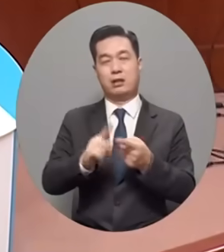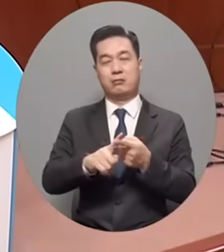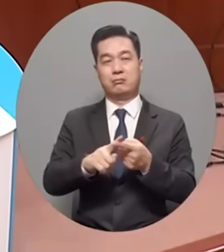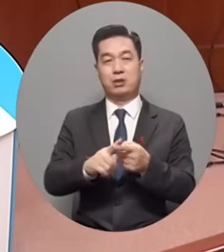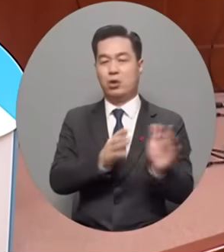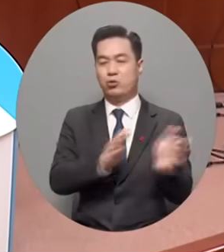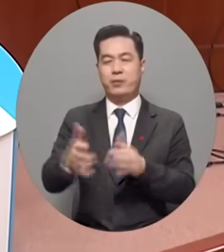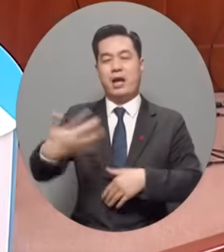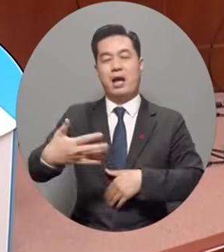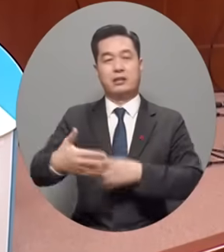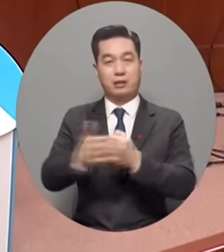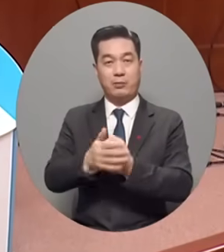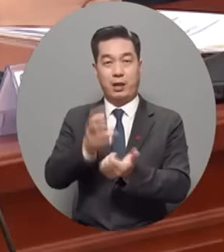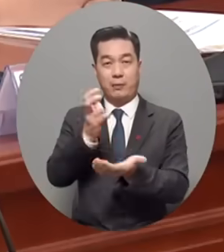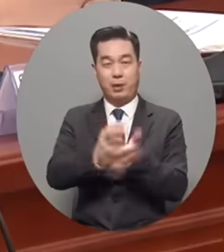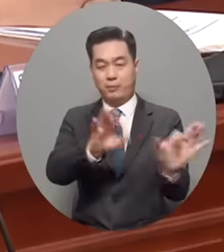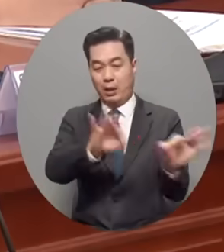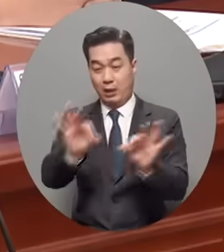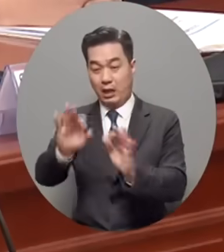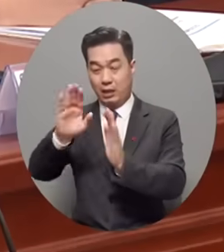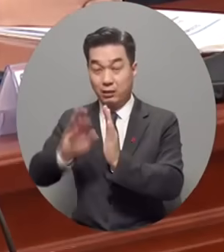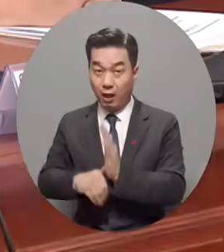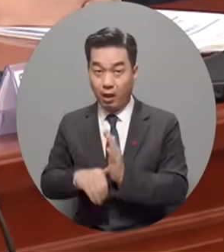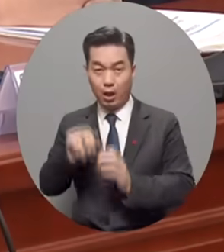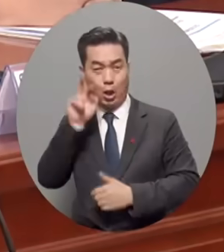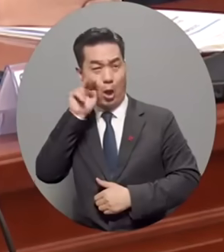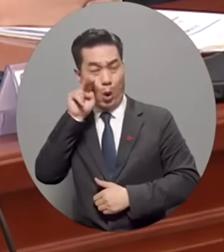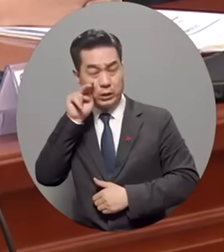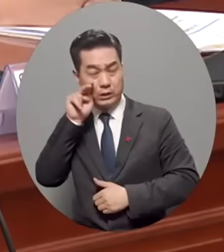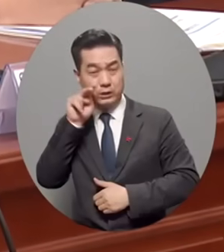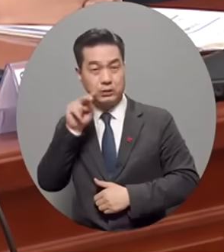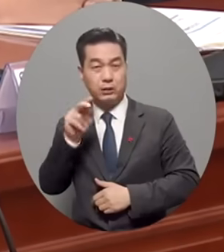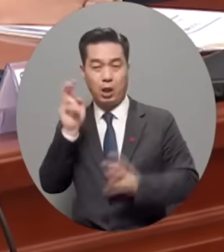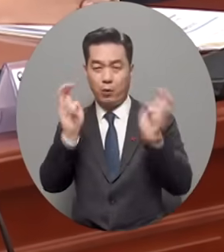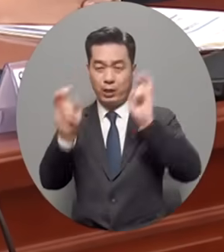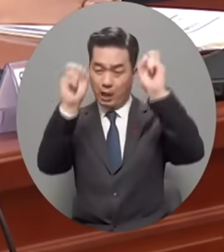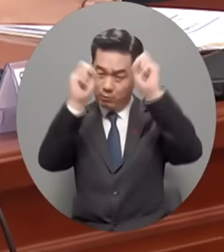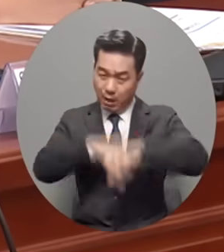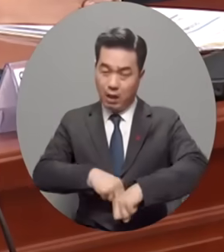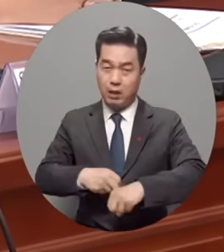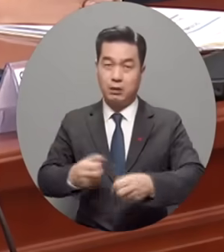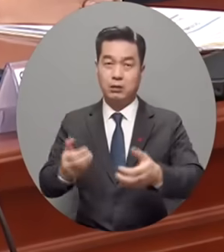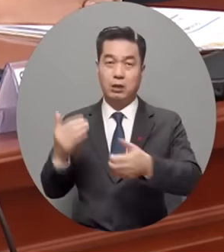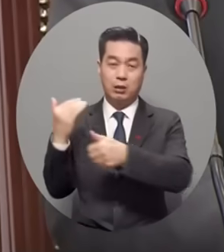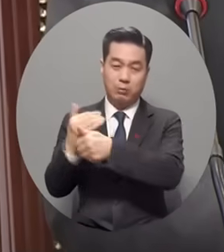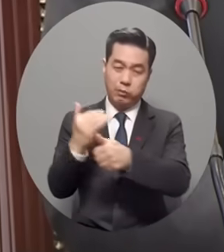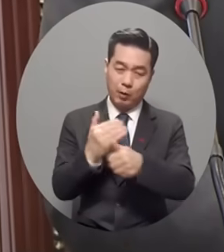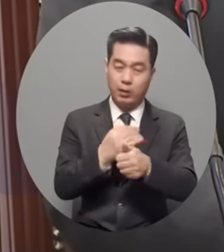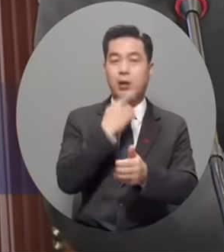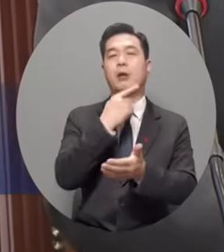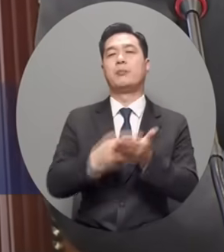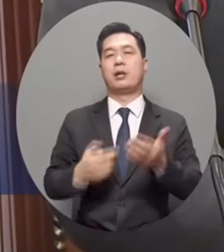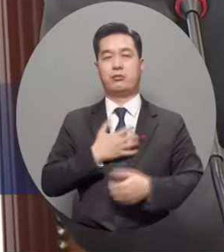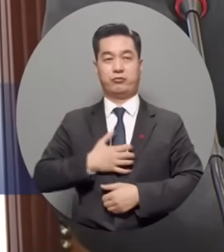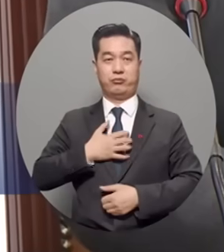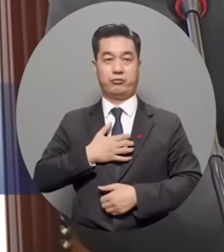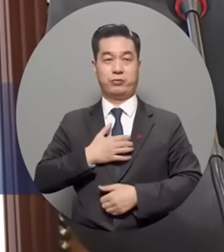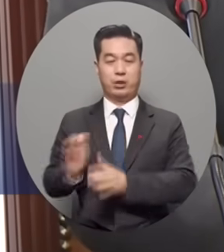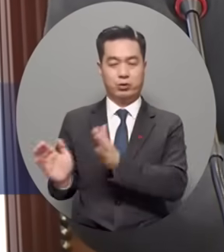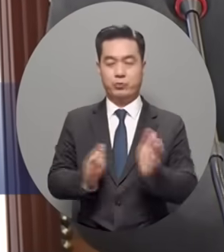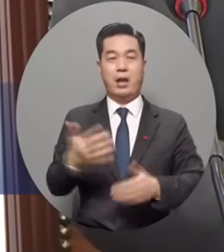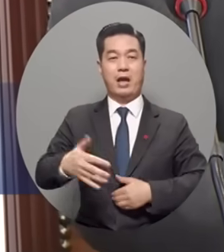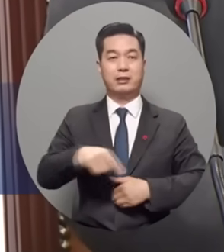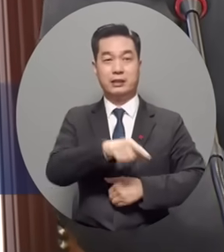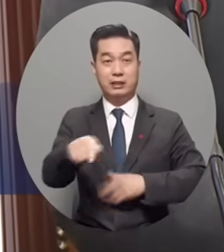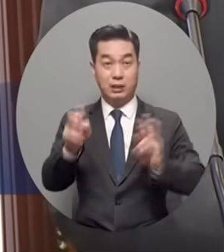있어 법이 적용될 경우 자칫 폐업이나 노동자 피해로 이어질 수 있다는 이유입니다. 준비되지 않은 이들